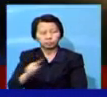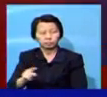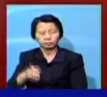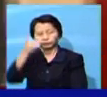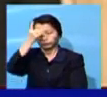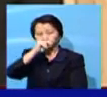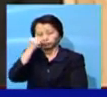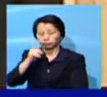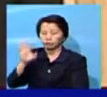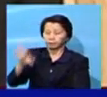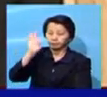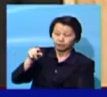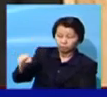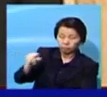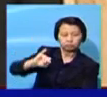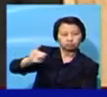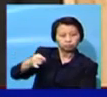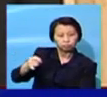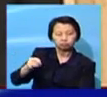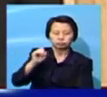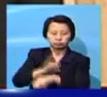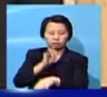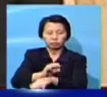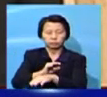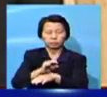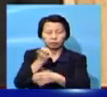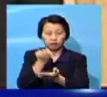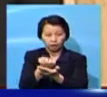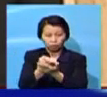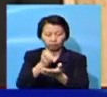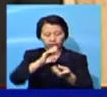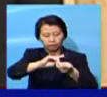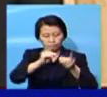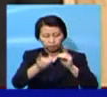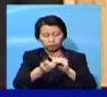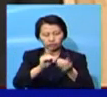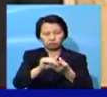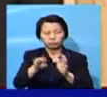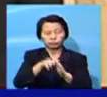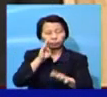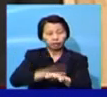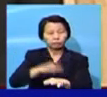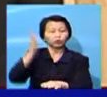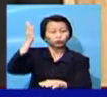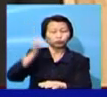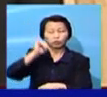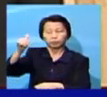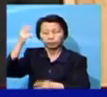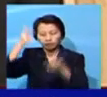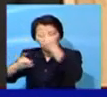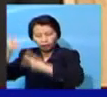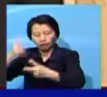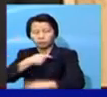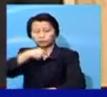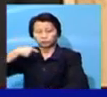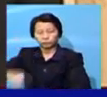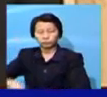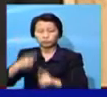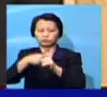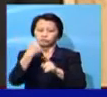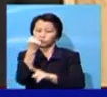melantik J Ma sebagai penasihat ekonomi digital negara ketika mengadakan lawatan Rasmi ke China pada November